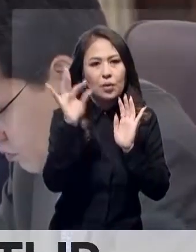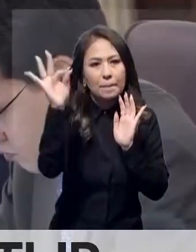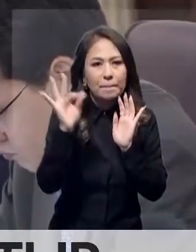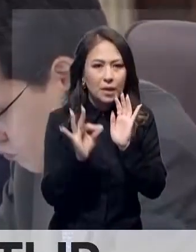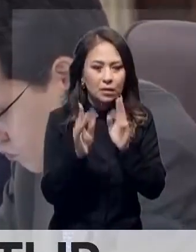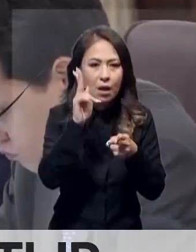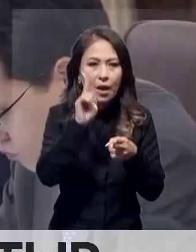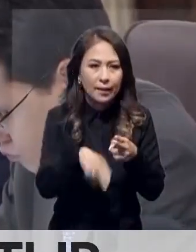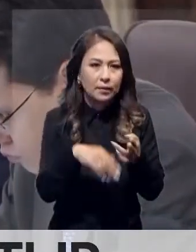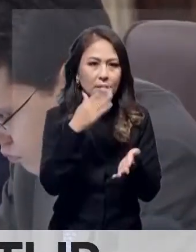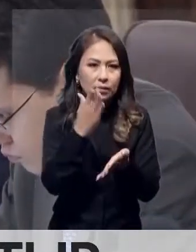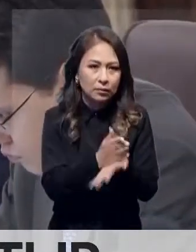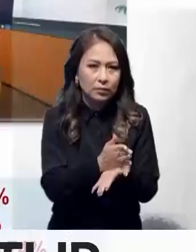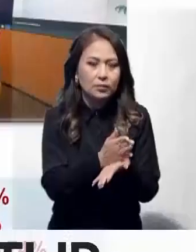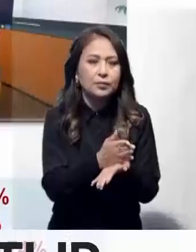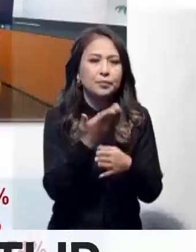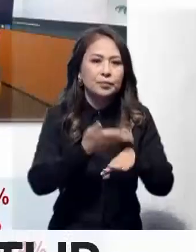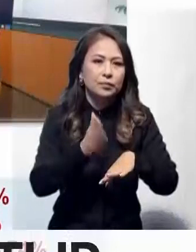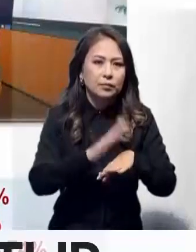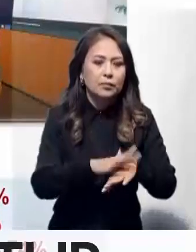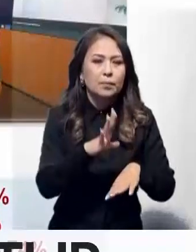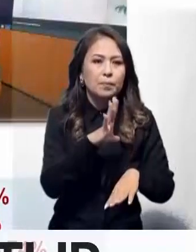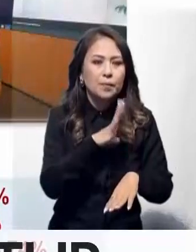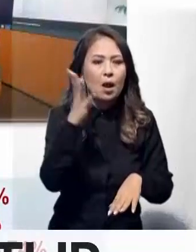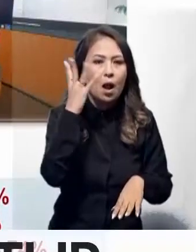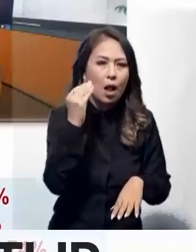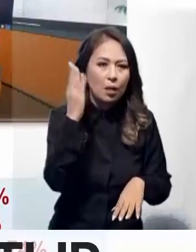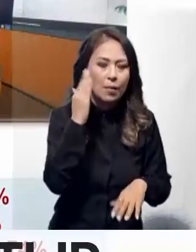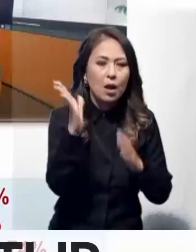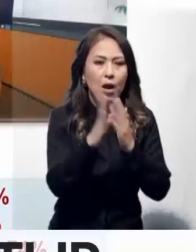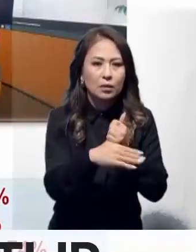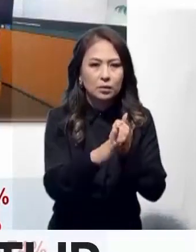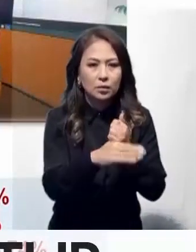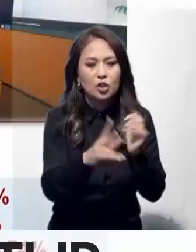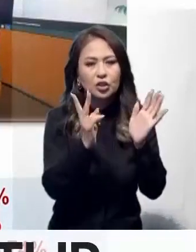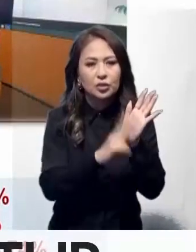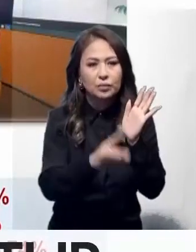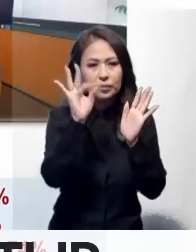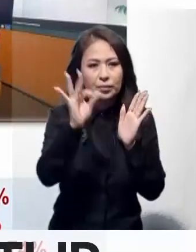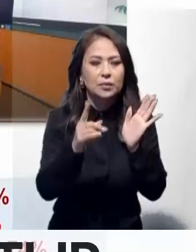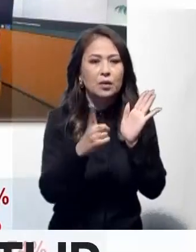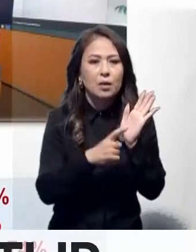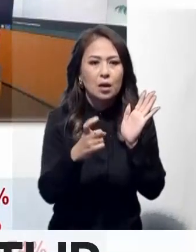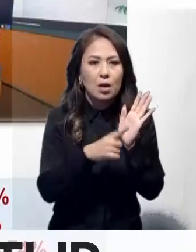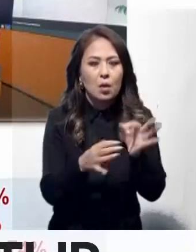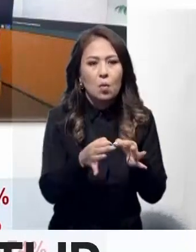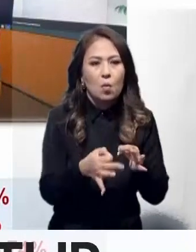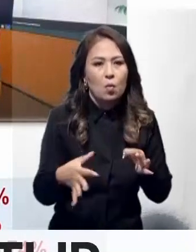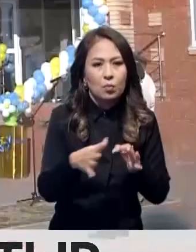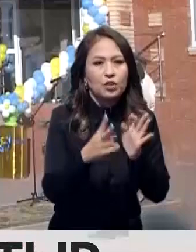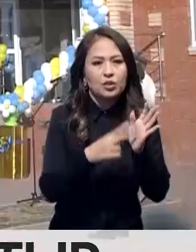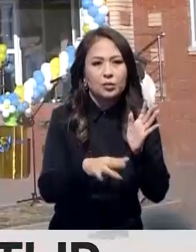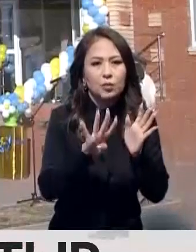83% аяқталды. Нашар жағдай Алматыда 50%, Атырау 70% және Қарағанды облысында